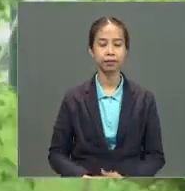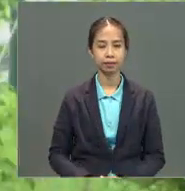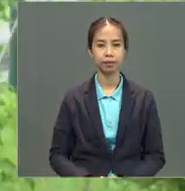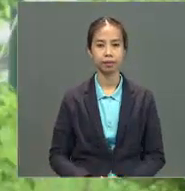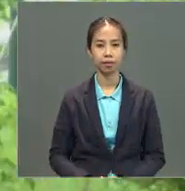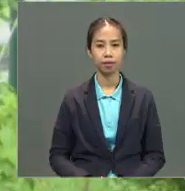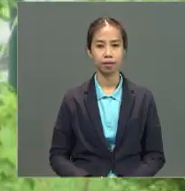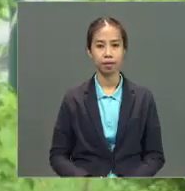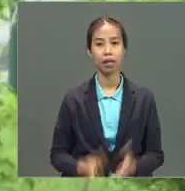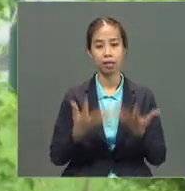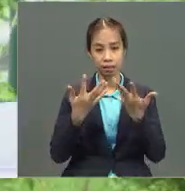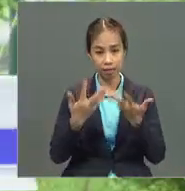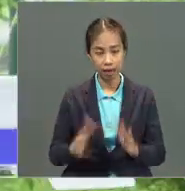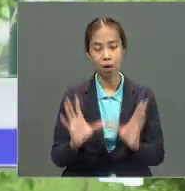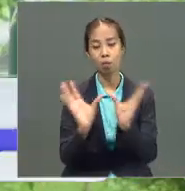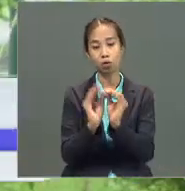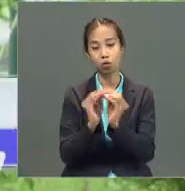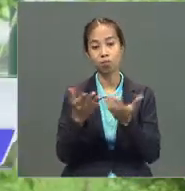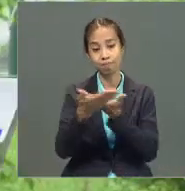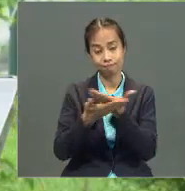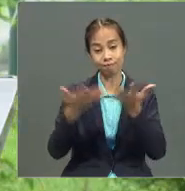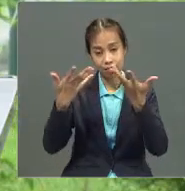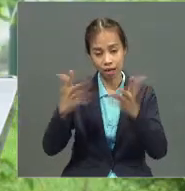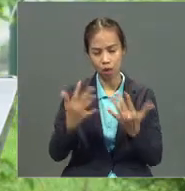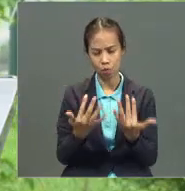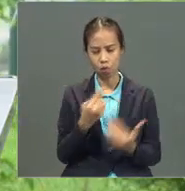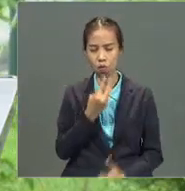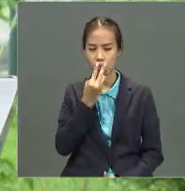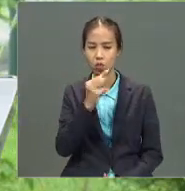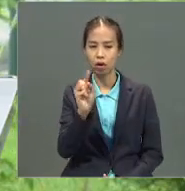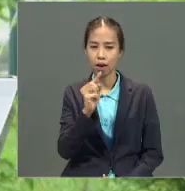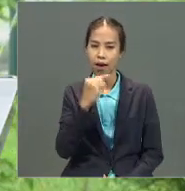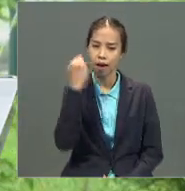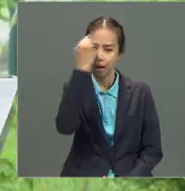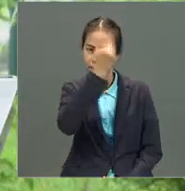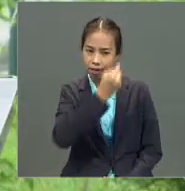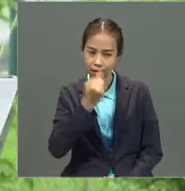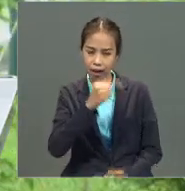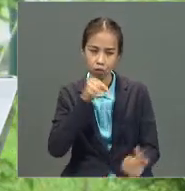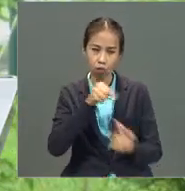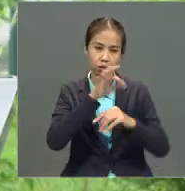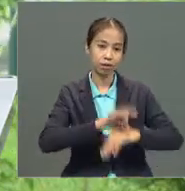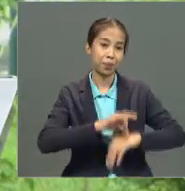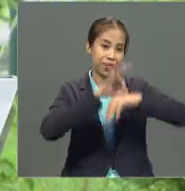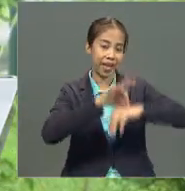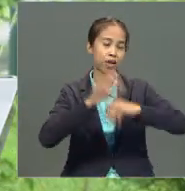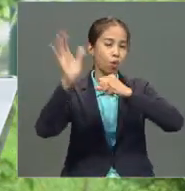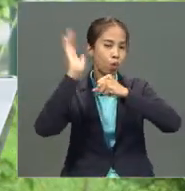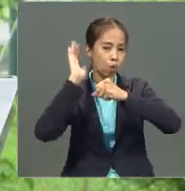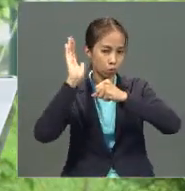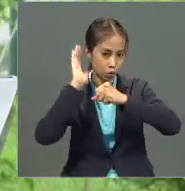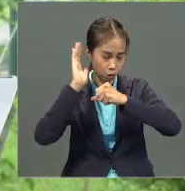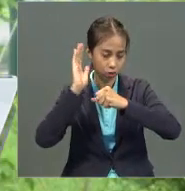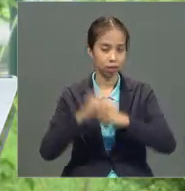ซึ่งเรื่องหลังจากเสร็จสิ้นการประชุมนะคะก็จะต้องจับตาดูนะคะว่าใครนะคะจะได้มาดำรงตำแหน่งโฆษกประจำสำนักนายกรัฐ